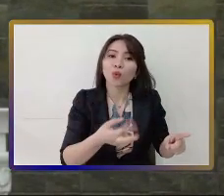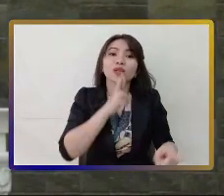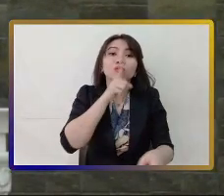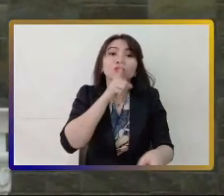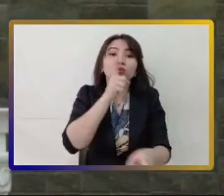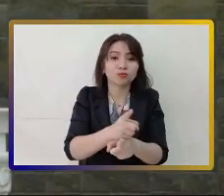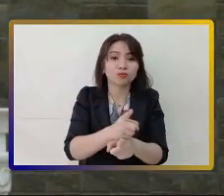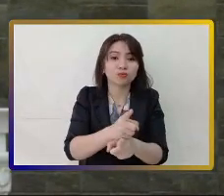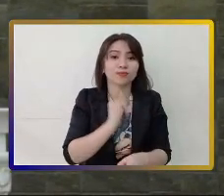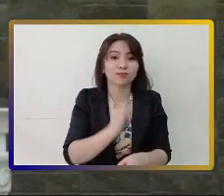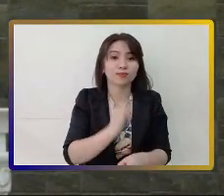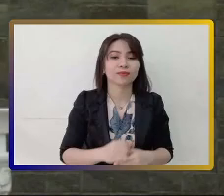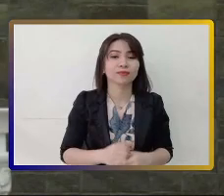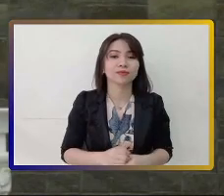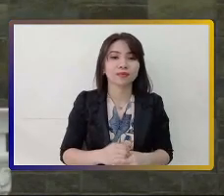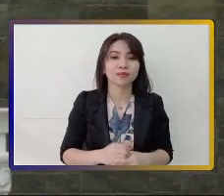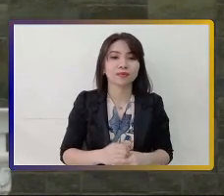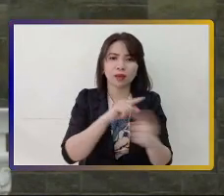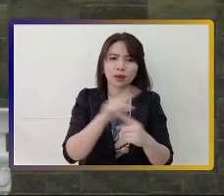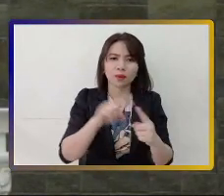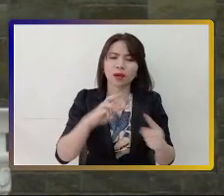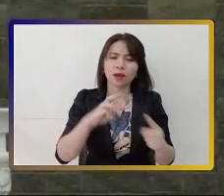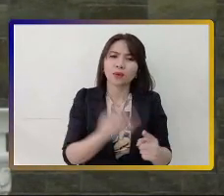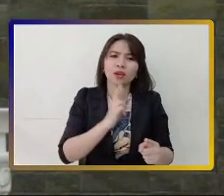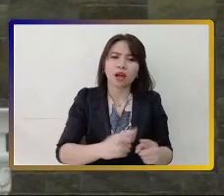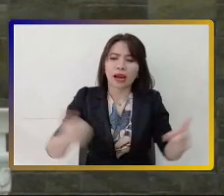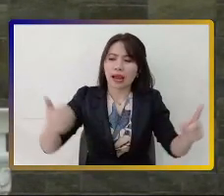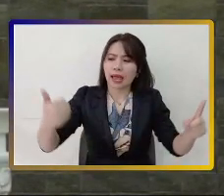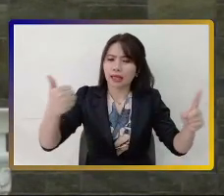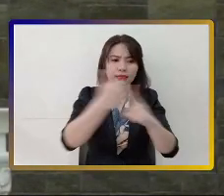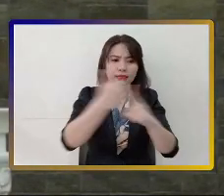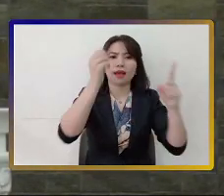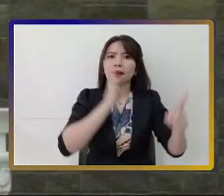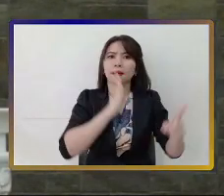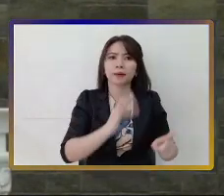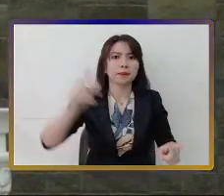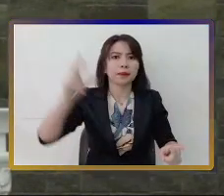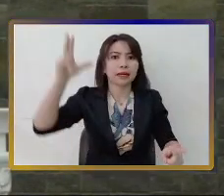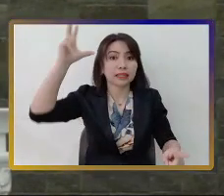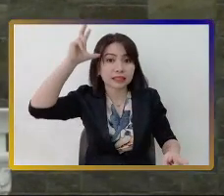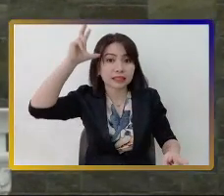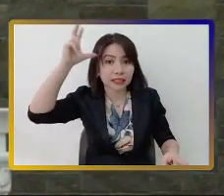Alright? When we are being attacked by the devil, alright,